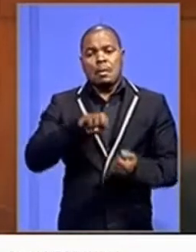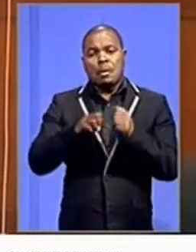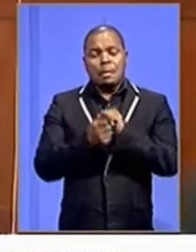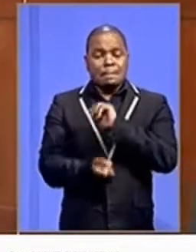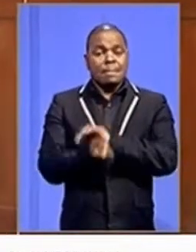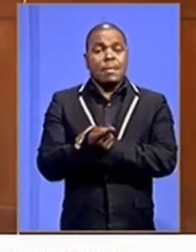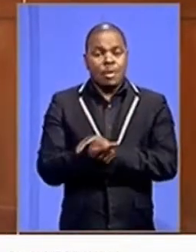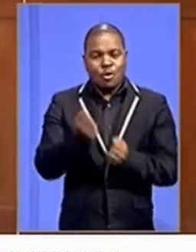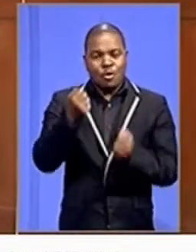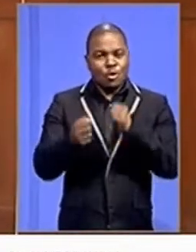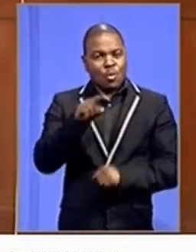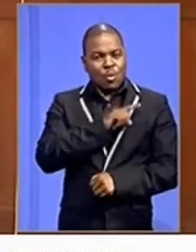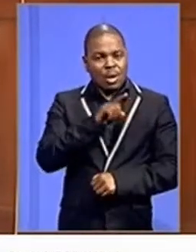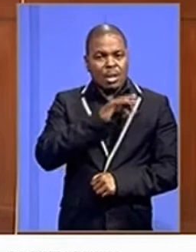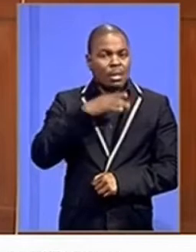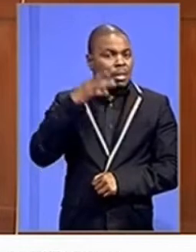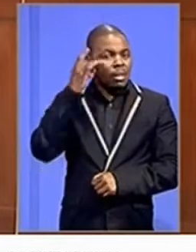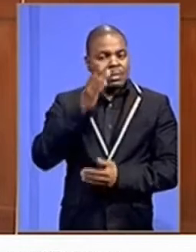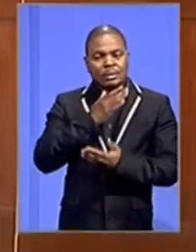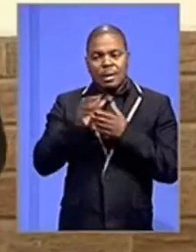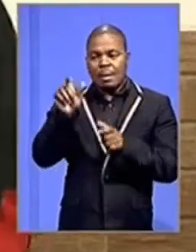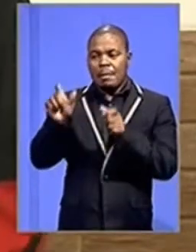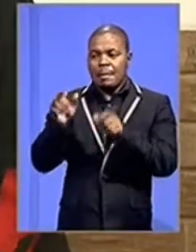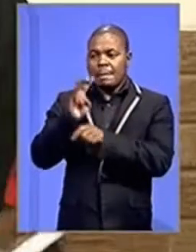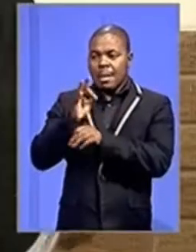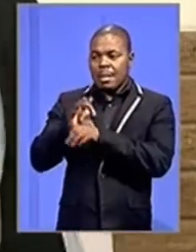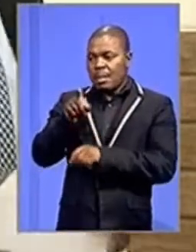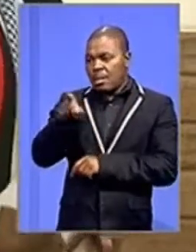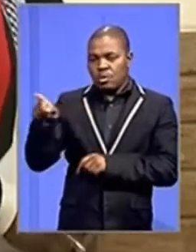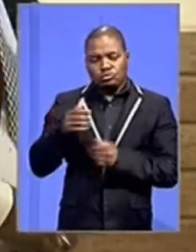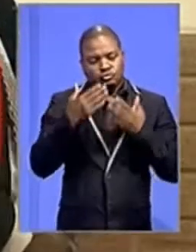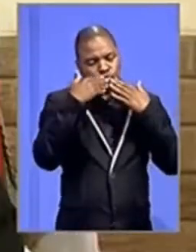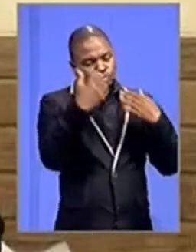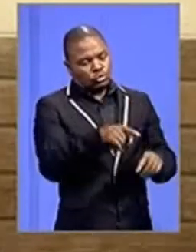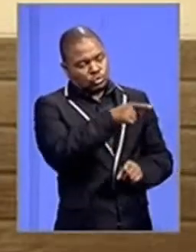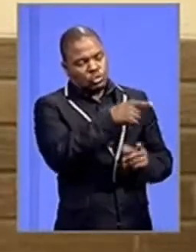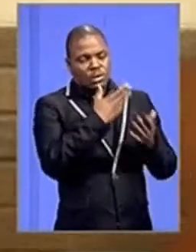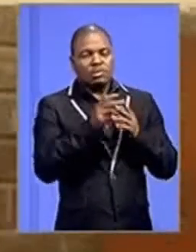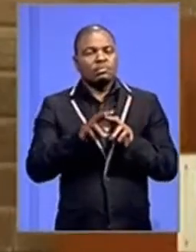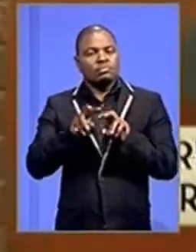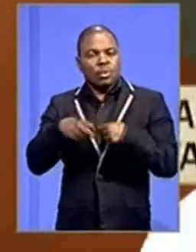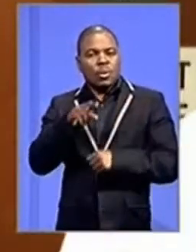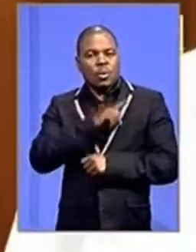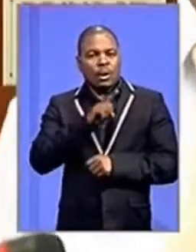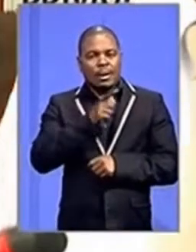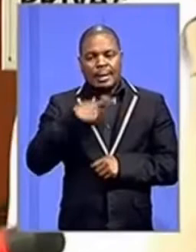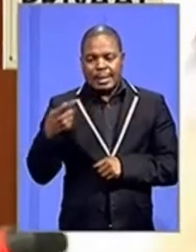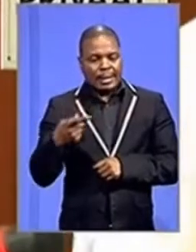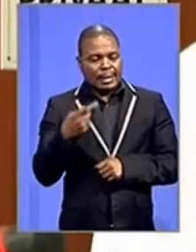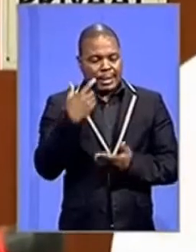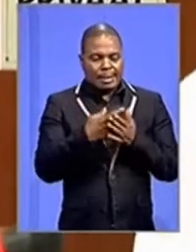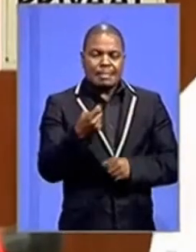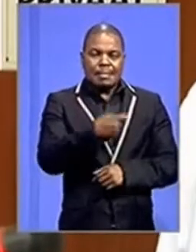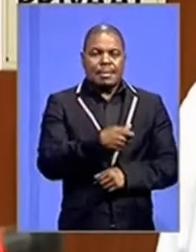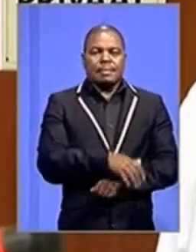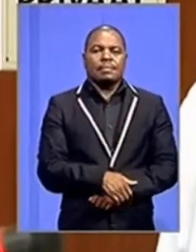tswelela kwa kgotlatshekelo morago ga go begwa fa bangwe ba batsadi ba ne ba neela ka bana ba bona go Matos e le go tswalela sekoloto.